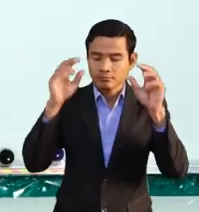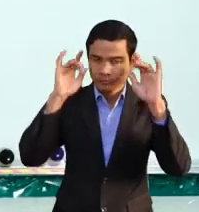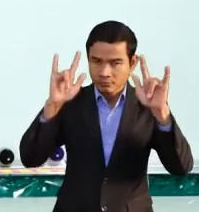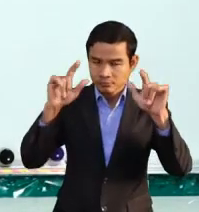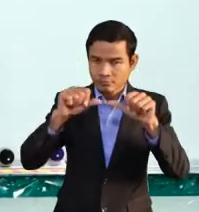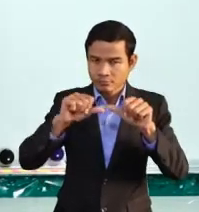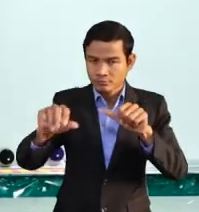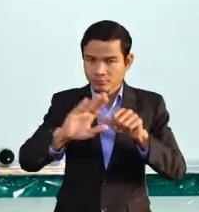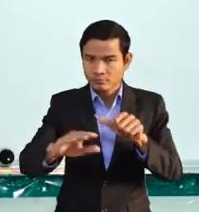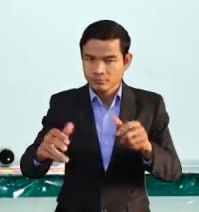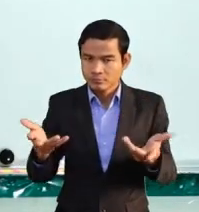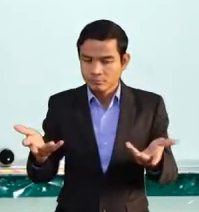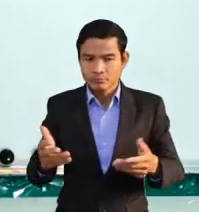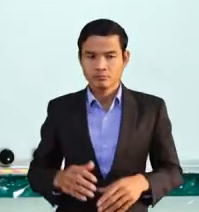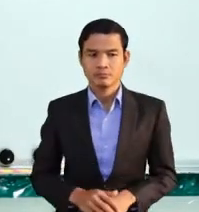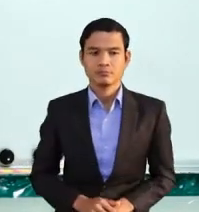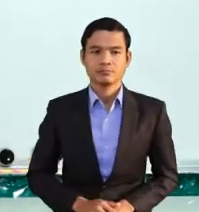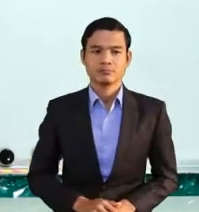tiệt.